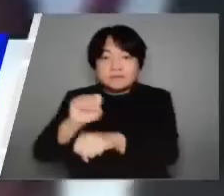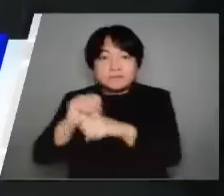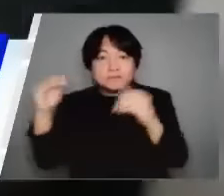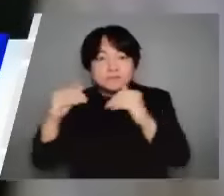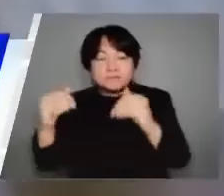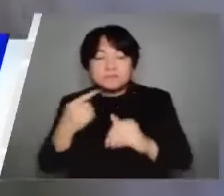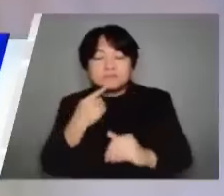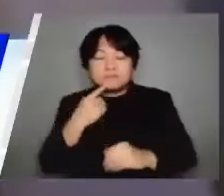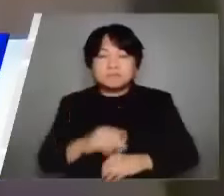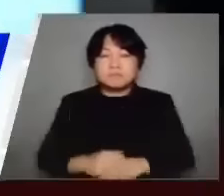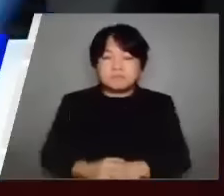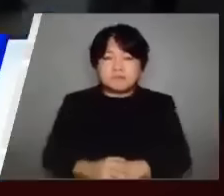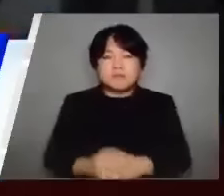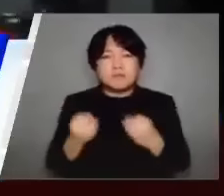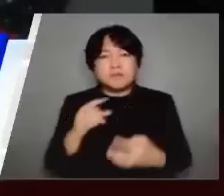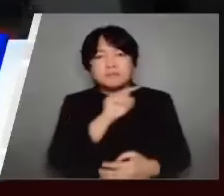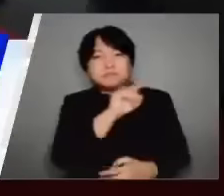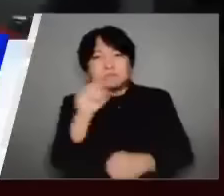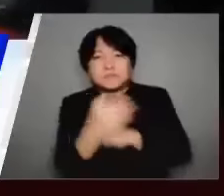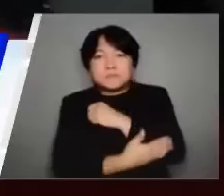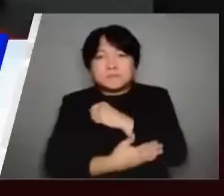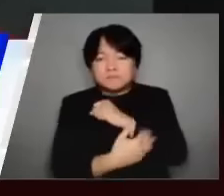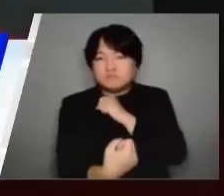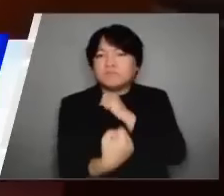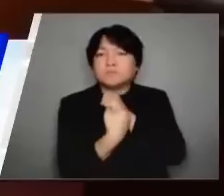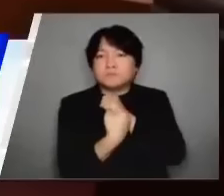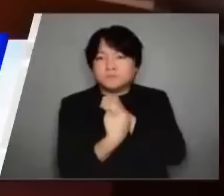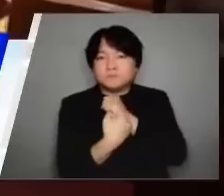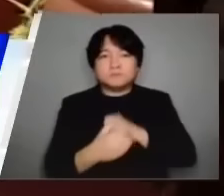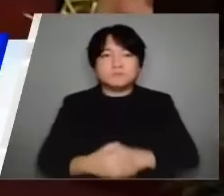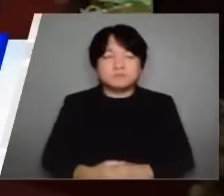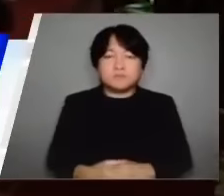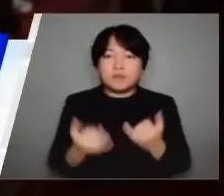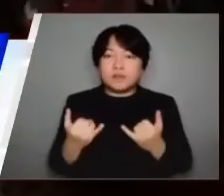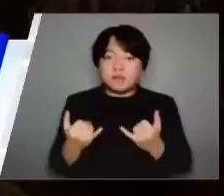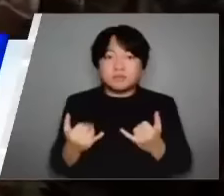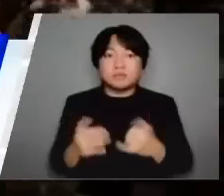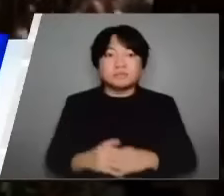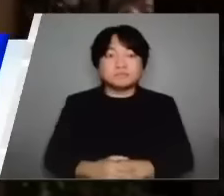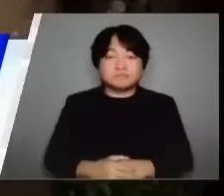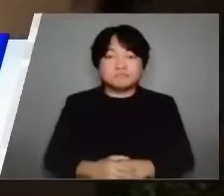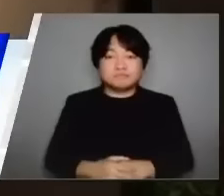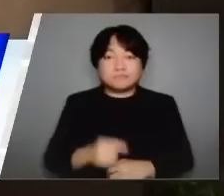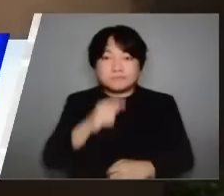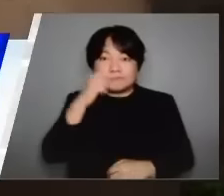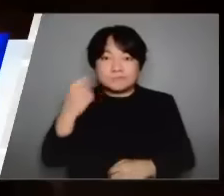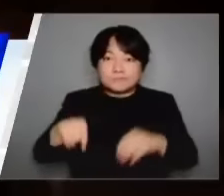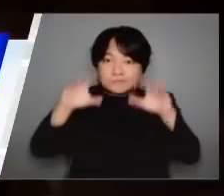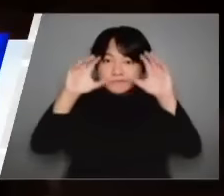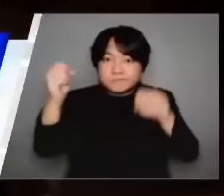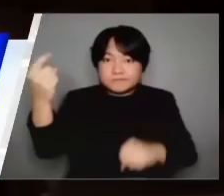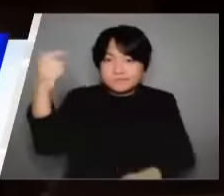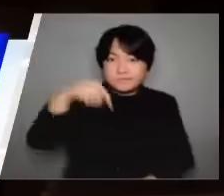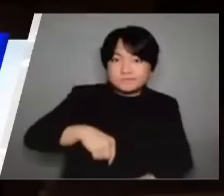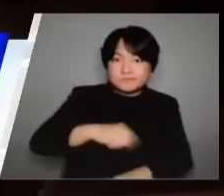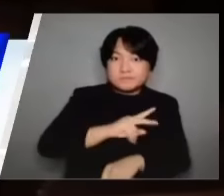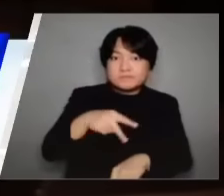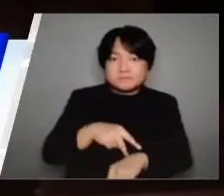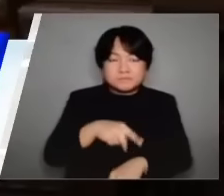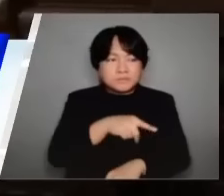susuporta sa peace summit at ngayon sa kanang pagbisita rito sa bansa nagpasalamat siang ang Pilipinas